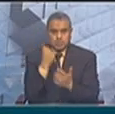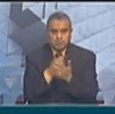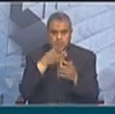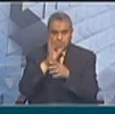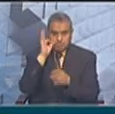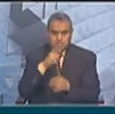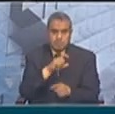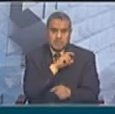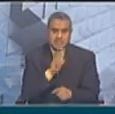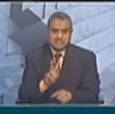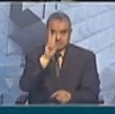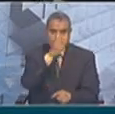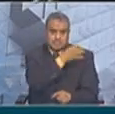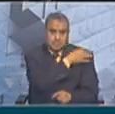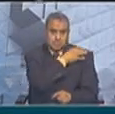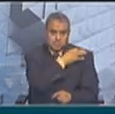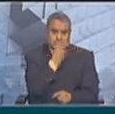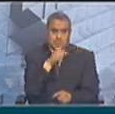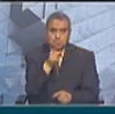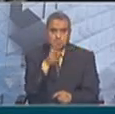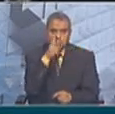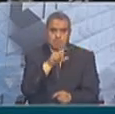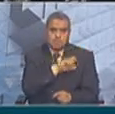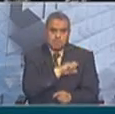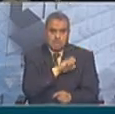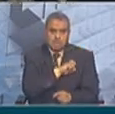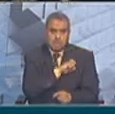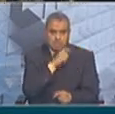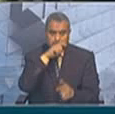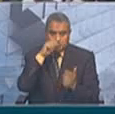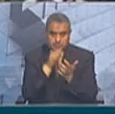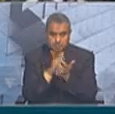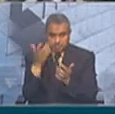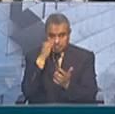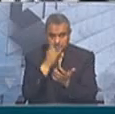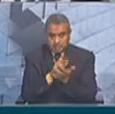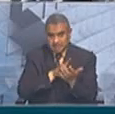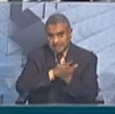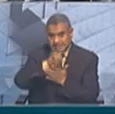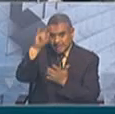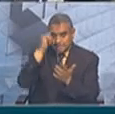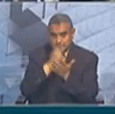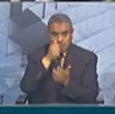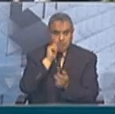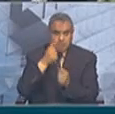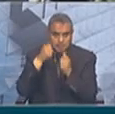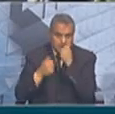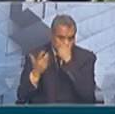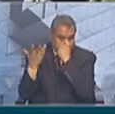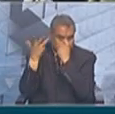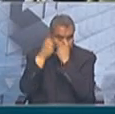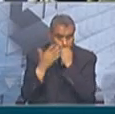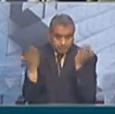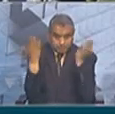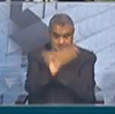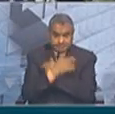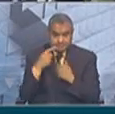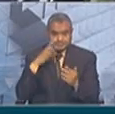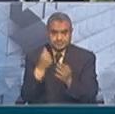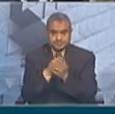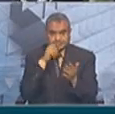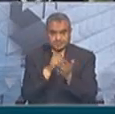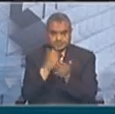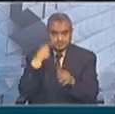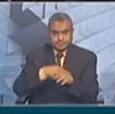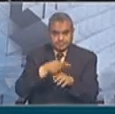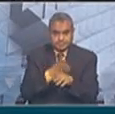منهم 7 ضباط و21 طالبا، لكن القوات الجوية الأوكرانية عدلت العدد الإجمالي في وقت لاحق